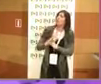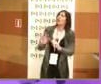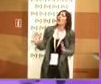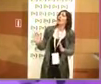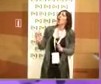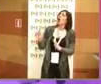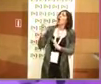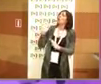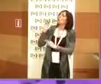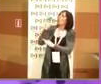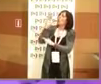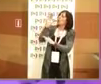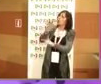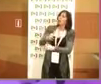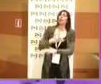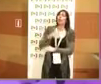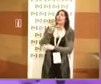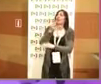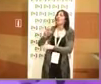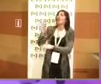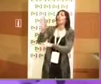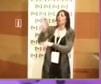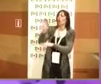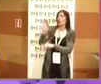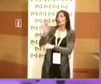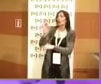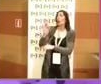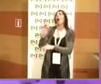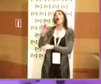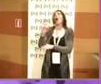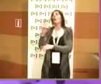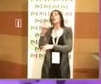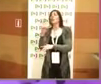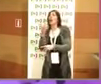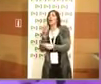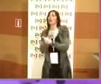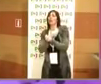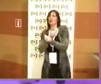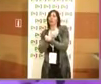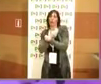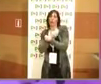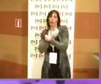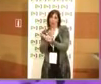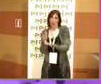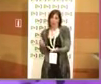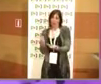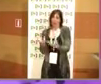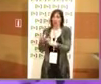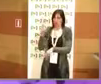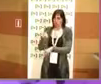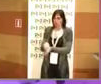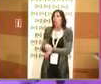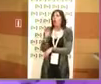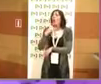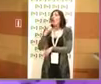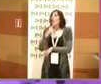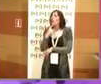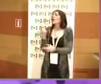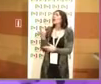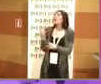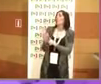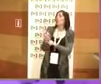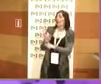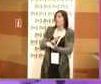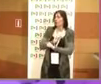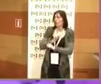sono ogni giorno 350 occupati in meno e da 7 mesi consecutivi crolla la fiducia nei